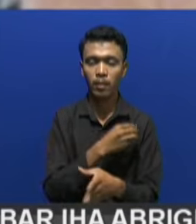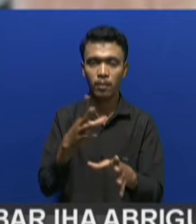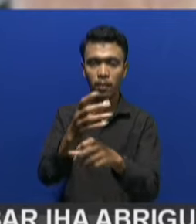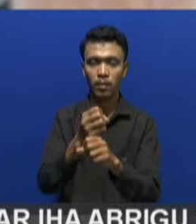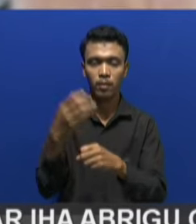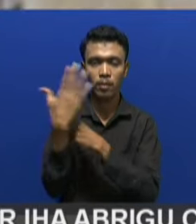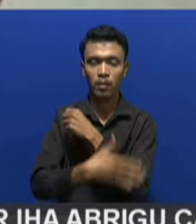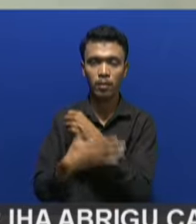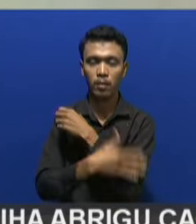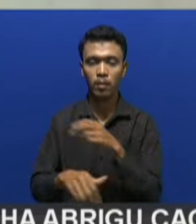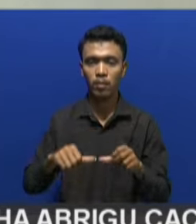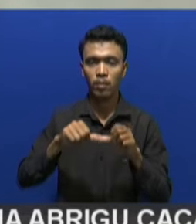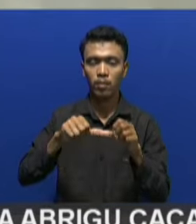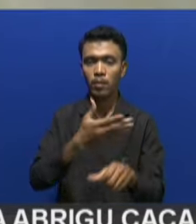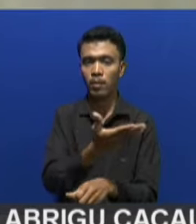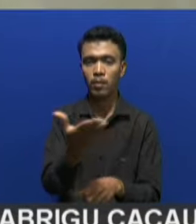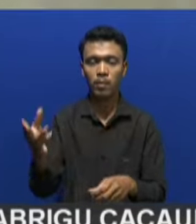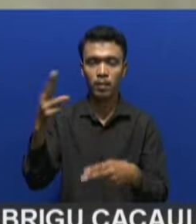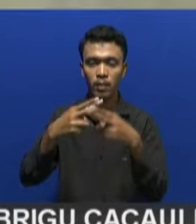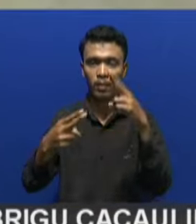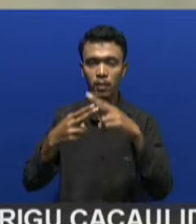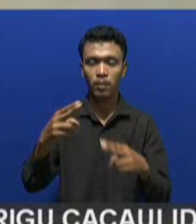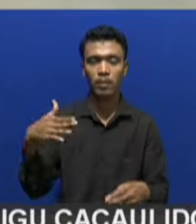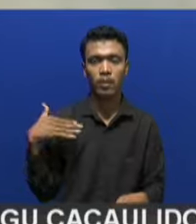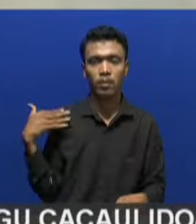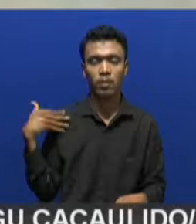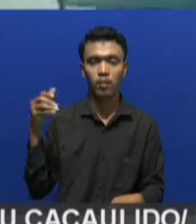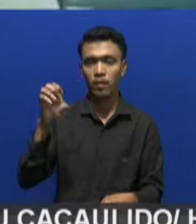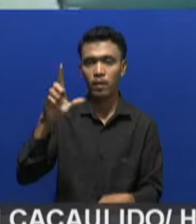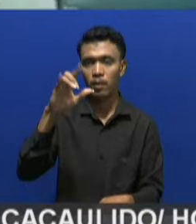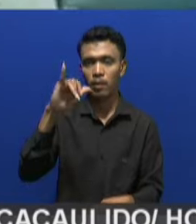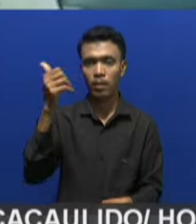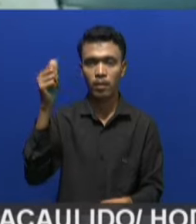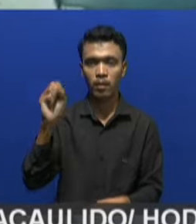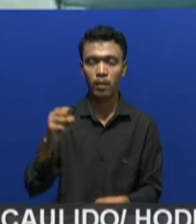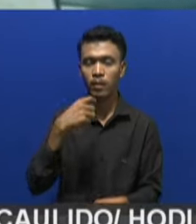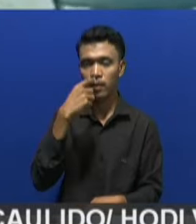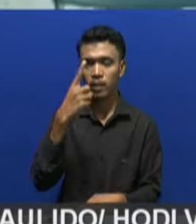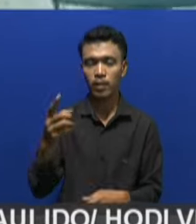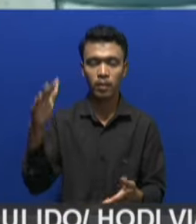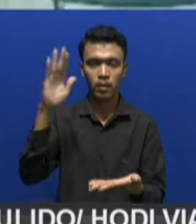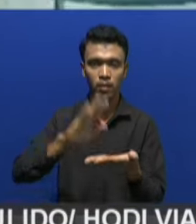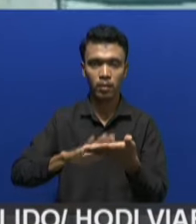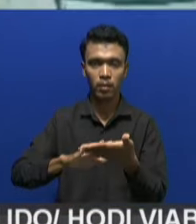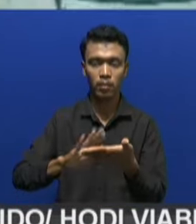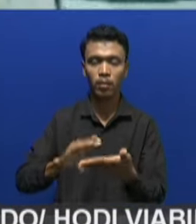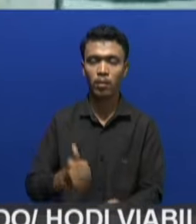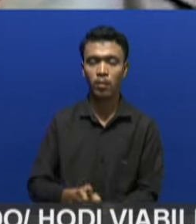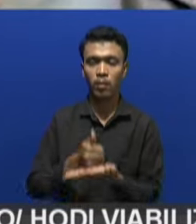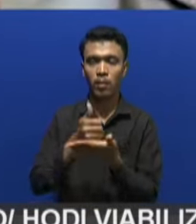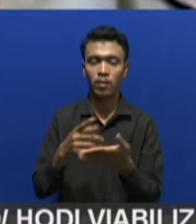vosser ne lima. Jovem Elias Pereira Xavier Cardoso declara. Se concentra ba estudo, hodi contribui